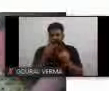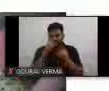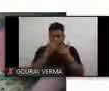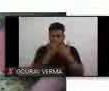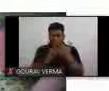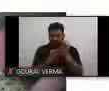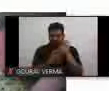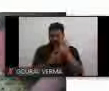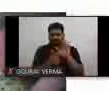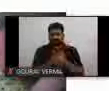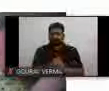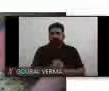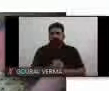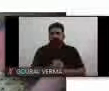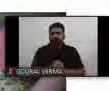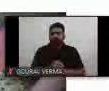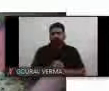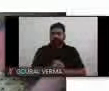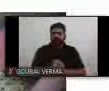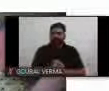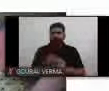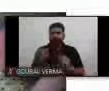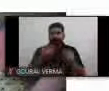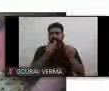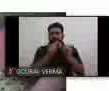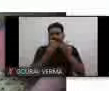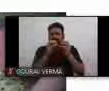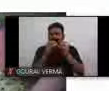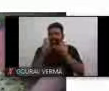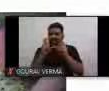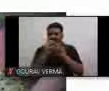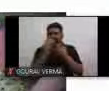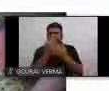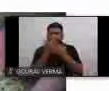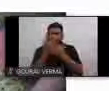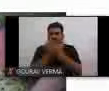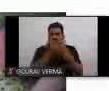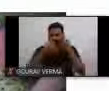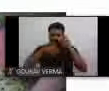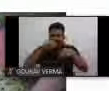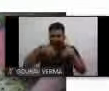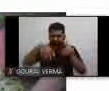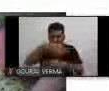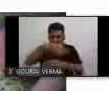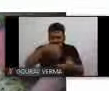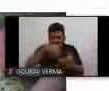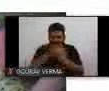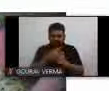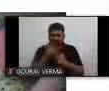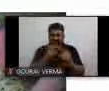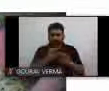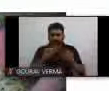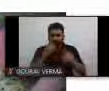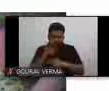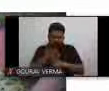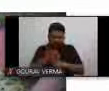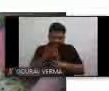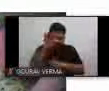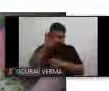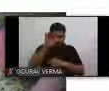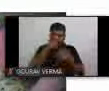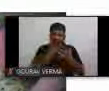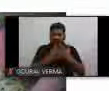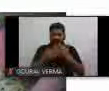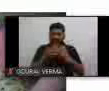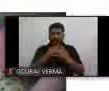कुछ अल्फाबेट्स दिया है, कलरफुल अल्फाबेट्स, एंड how the child is picking out from a